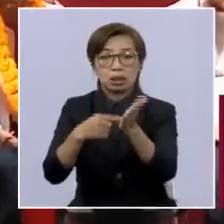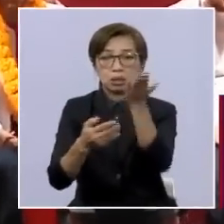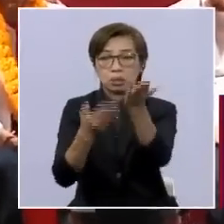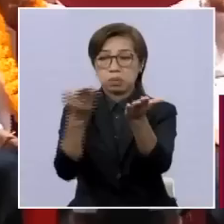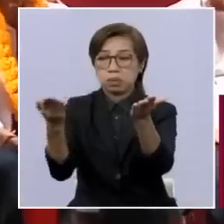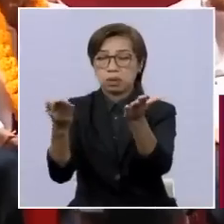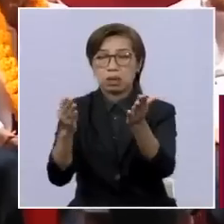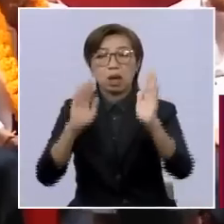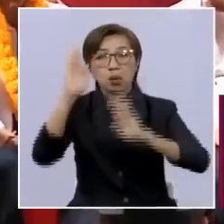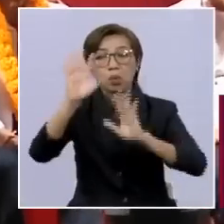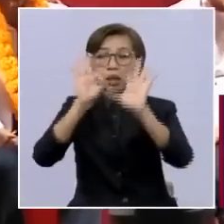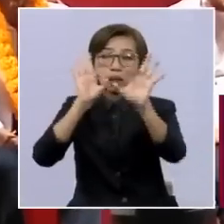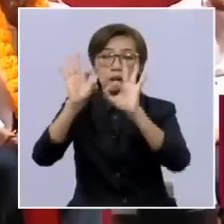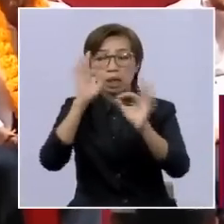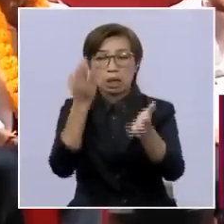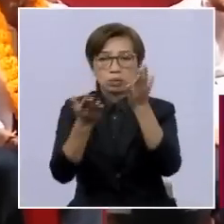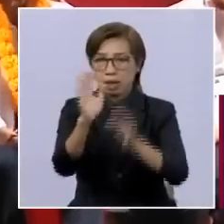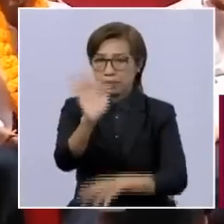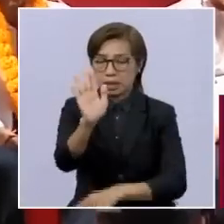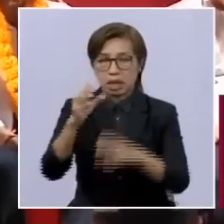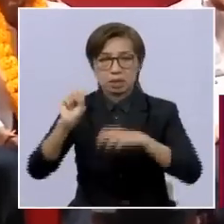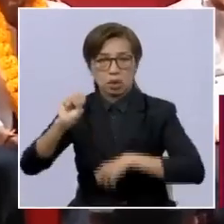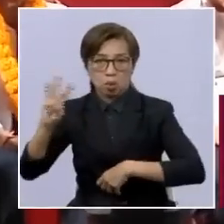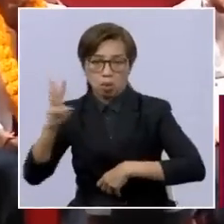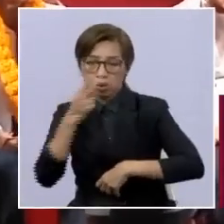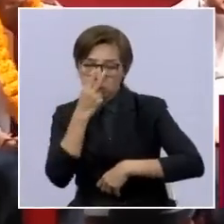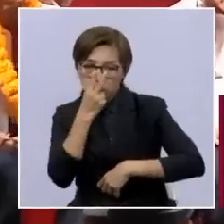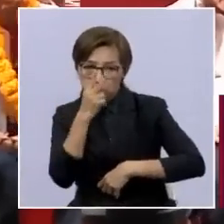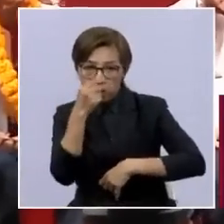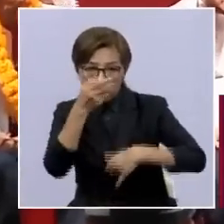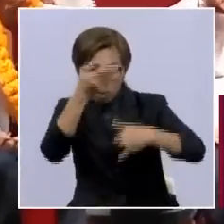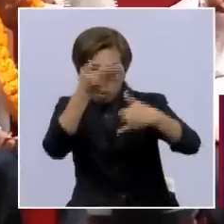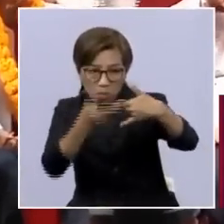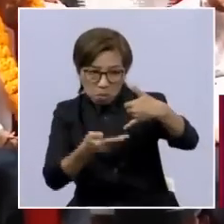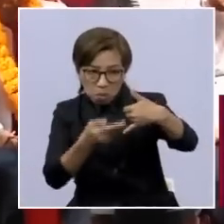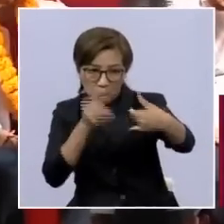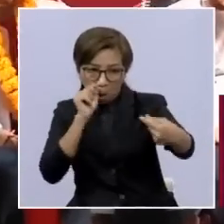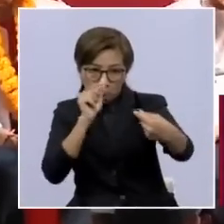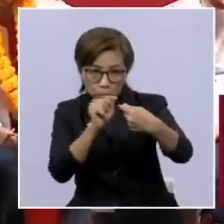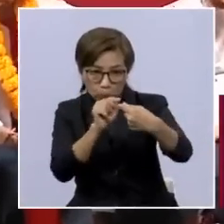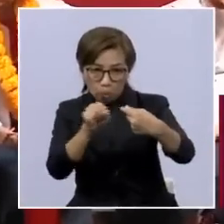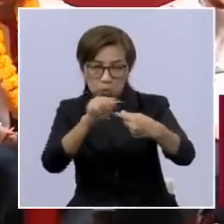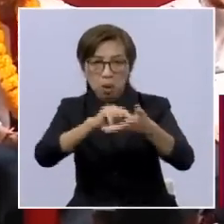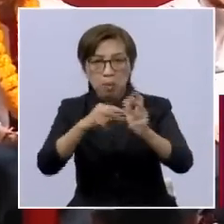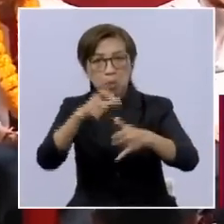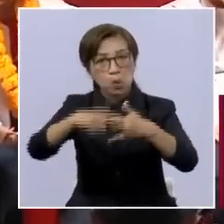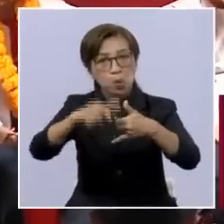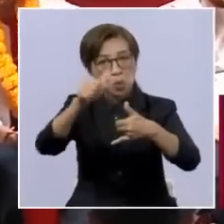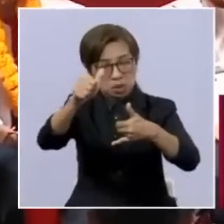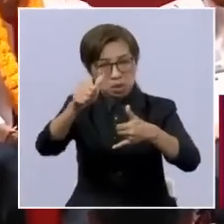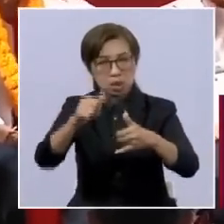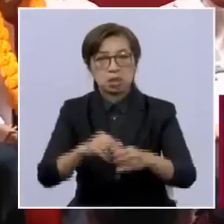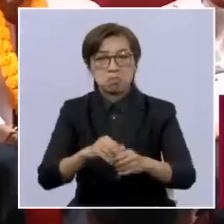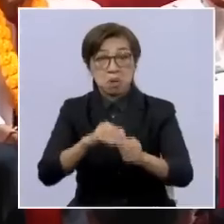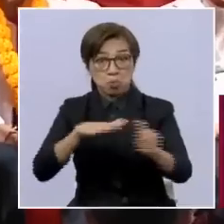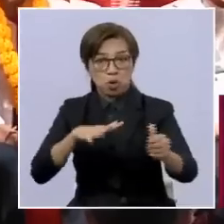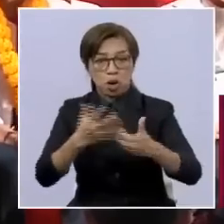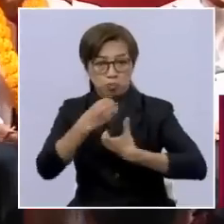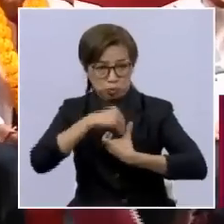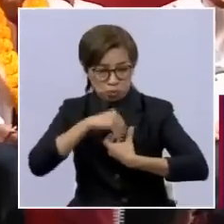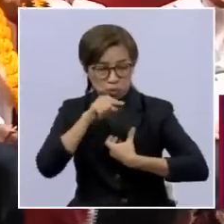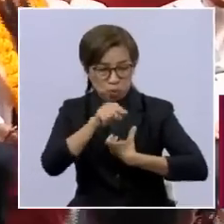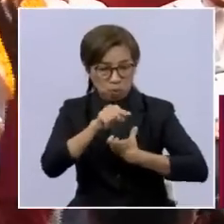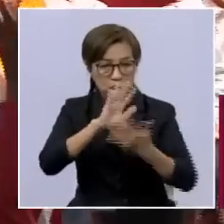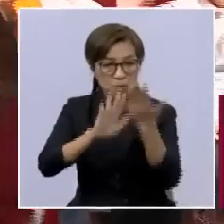ต่หากสว.จะเลือกบุคคลที่มีคุณสมบัติที่เหมาะสมก็ต้องเป็นคนดีมีภาวะผู้นำเป็นหน้าตาของคนไทย